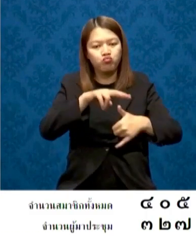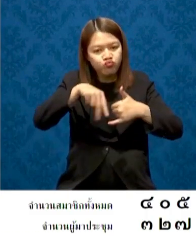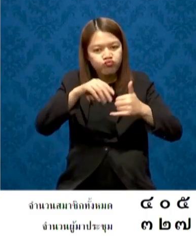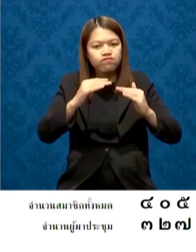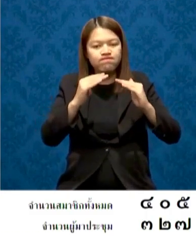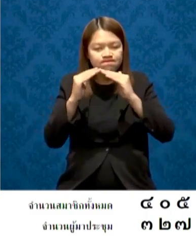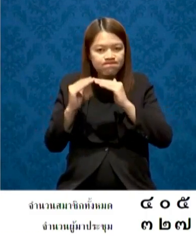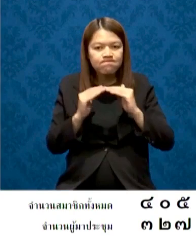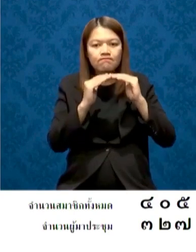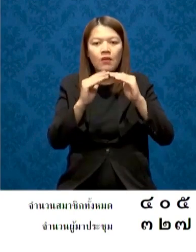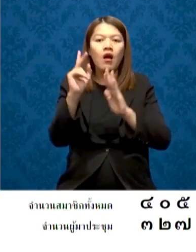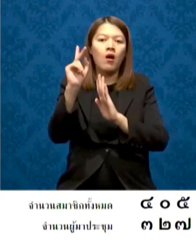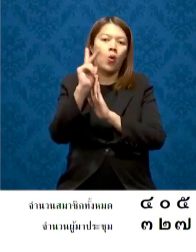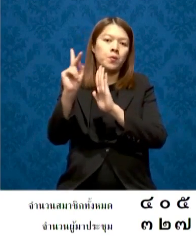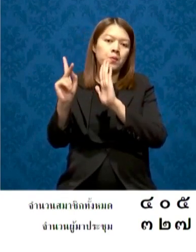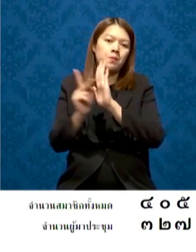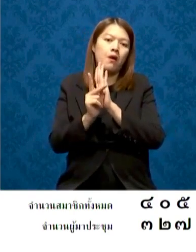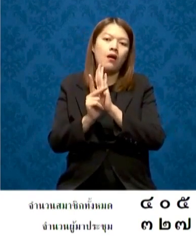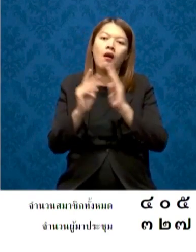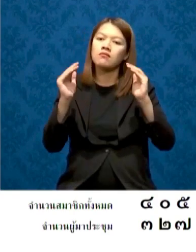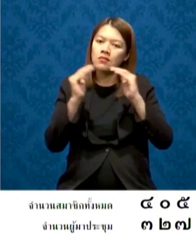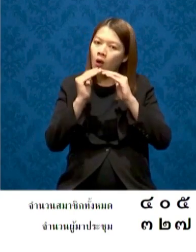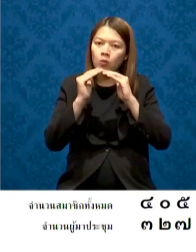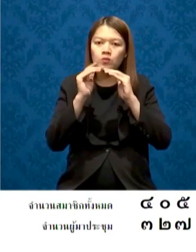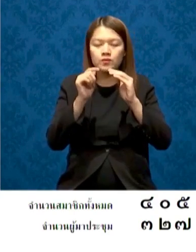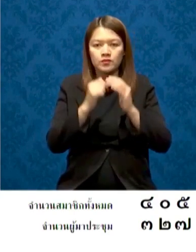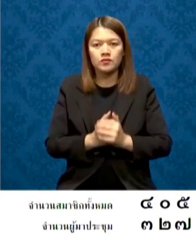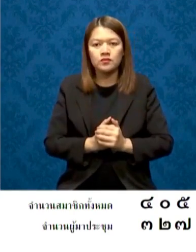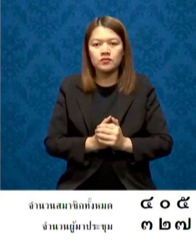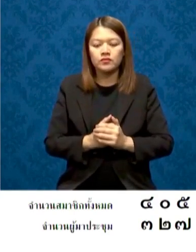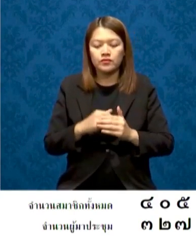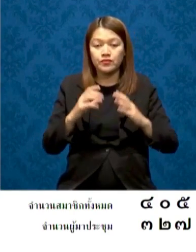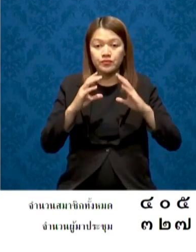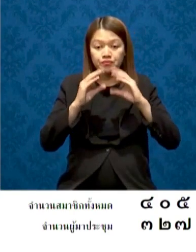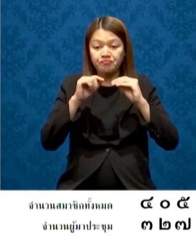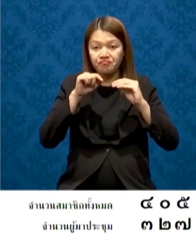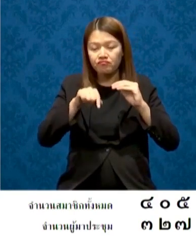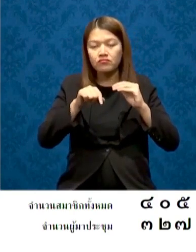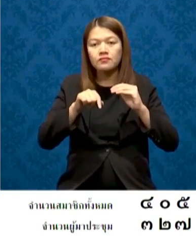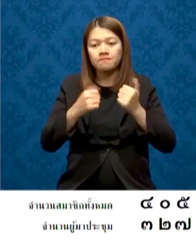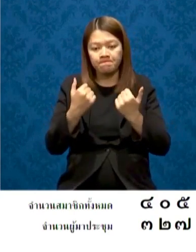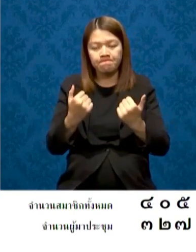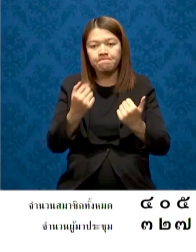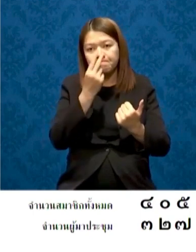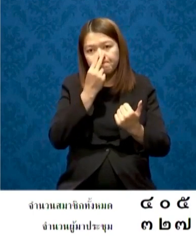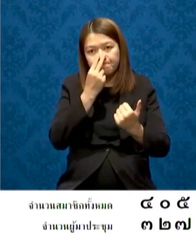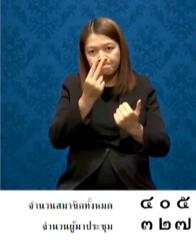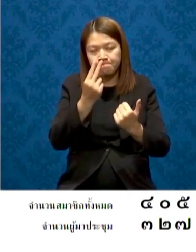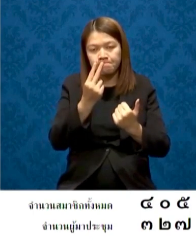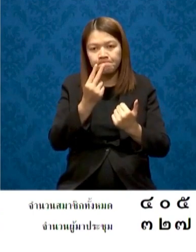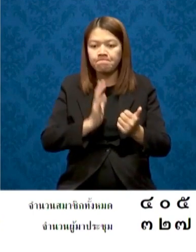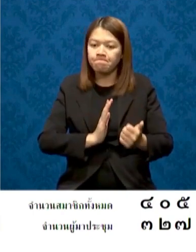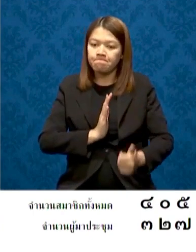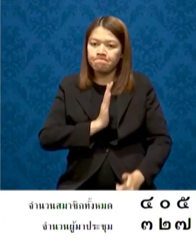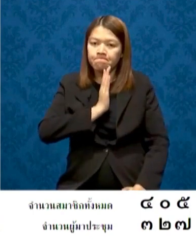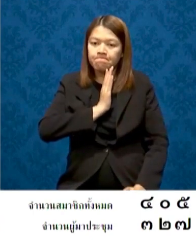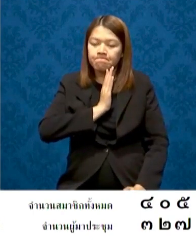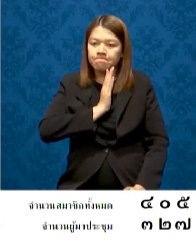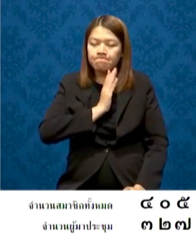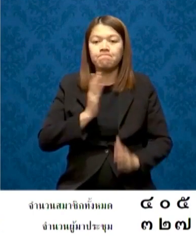ทำไมต้องแก้ไขเพิ่มเติมแค่4ข้อนะครับในมาตรา22